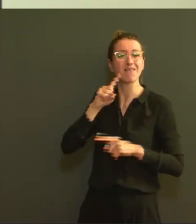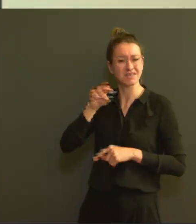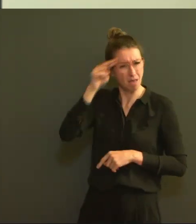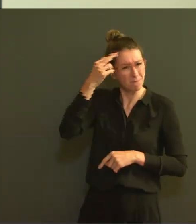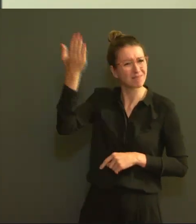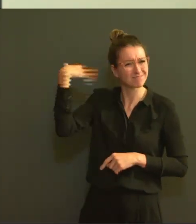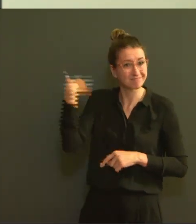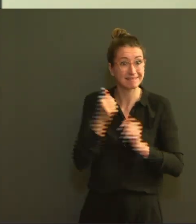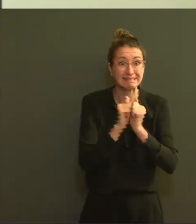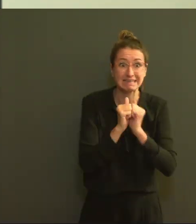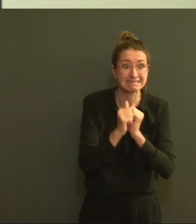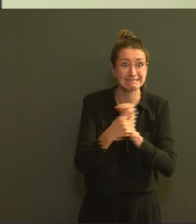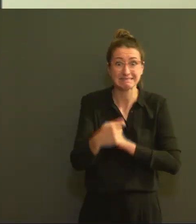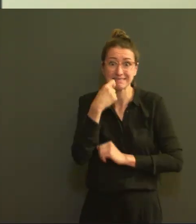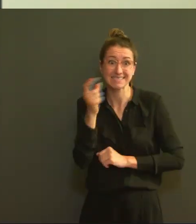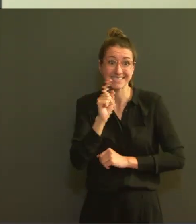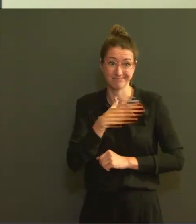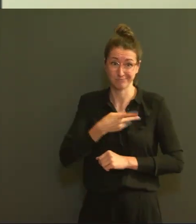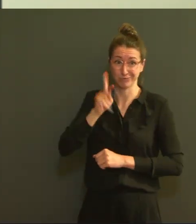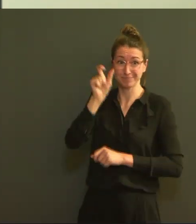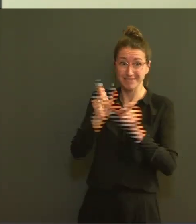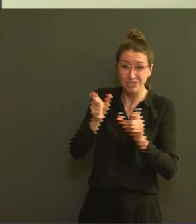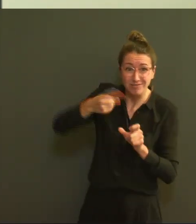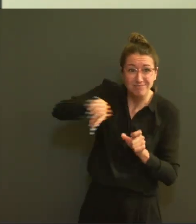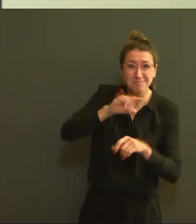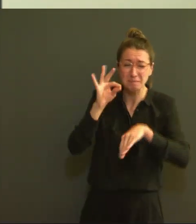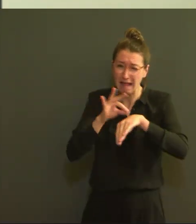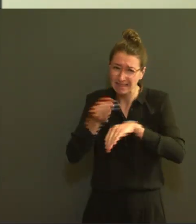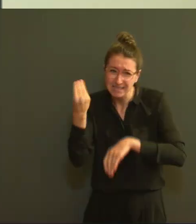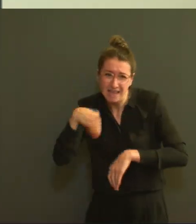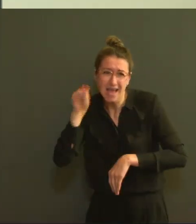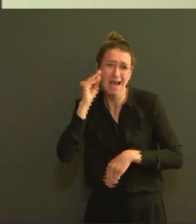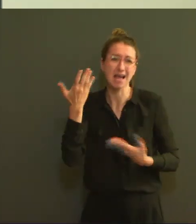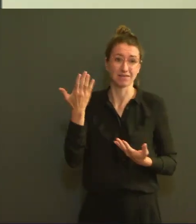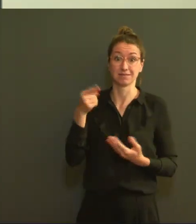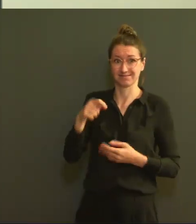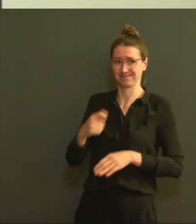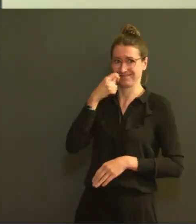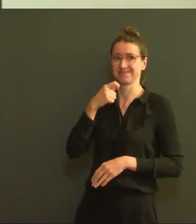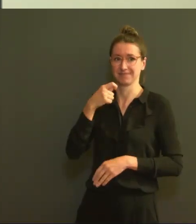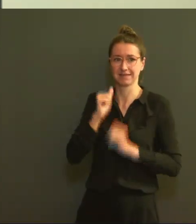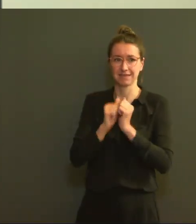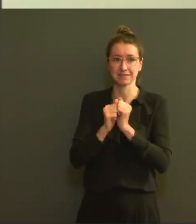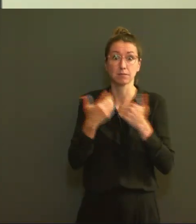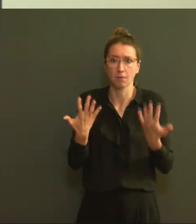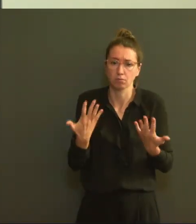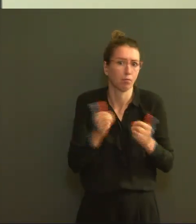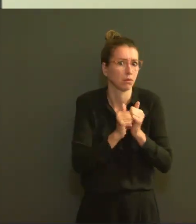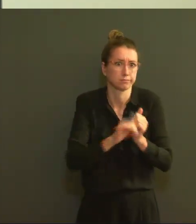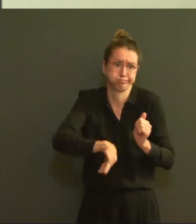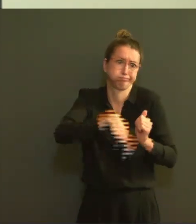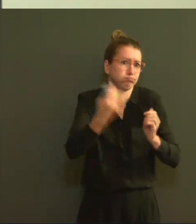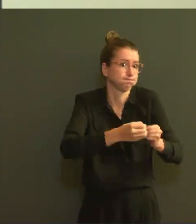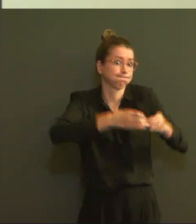l'état clinique nécessitait une hospitalisation. Donc nous ne testons pas la même population et nous testons beaucoup plus qu'en